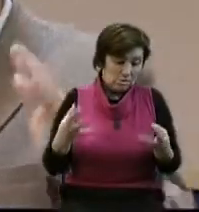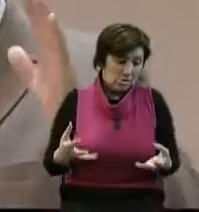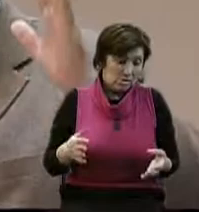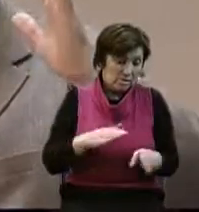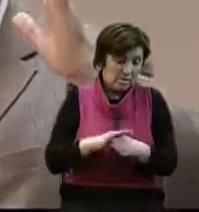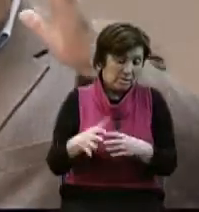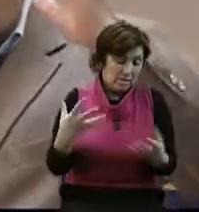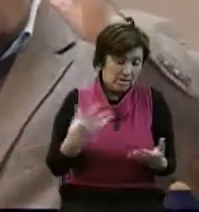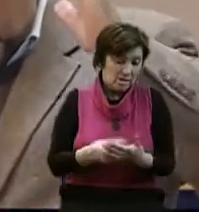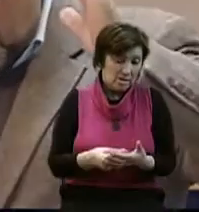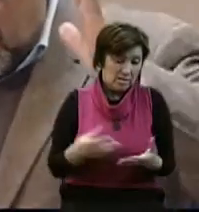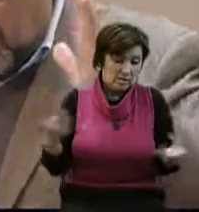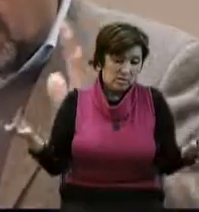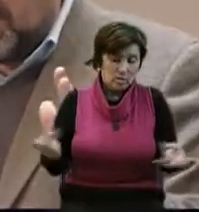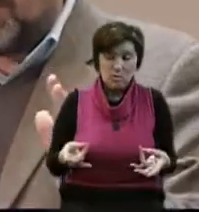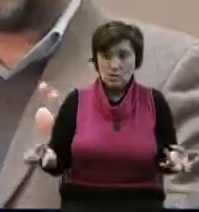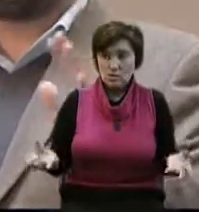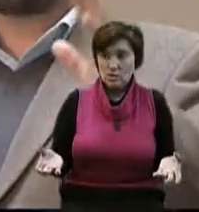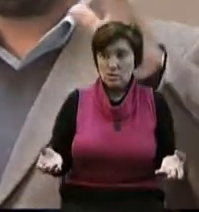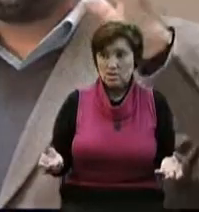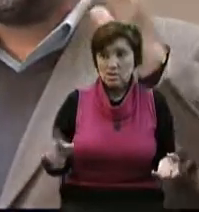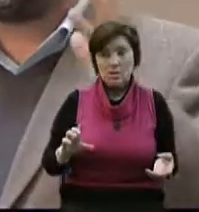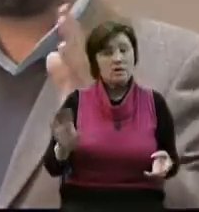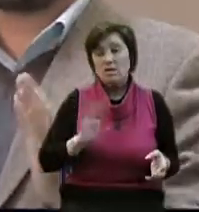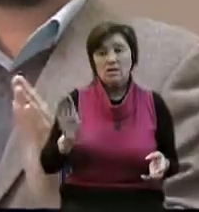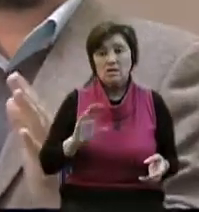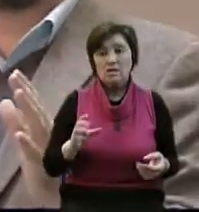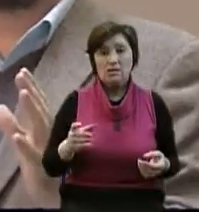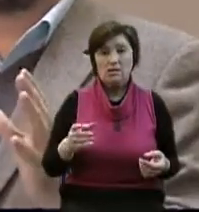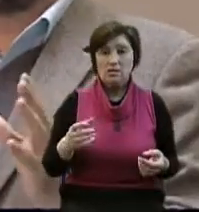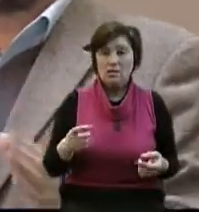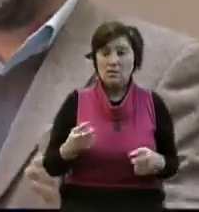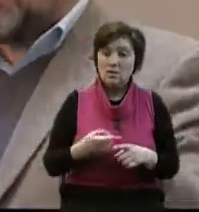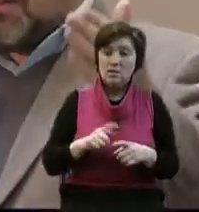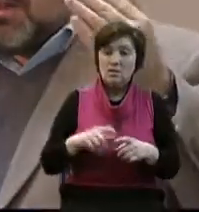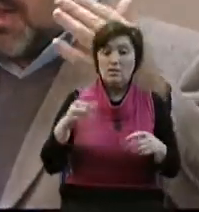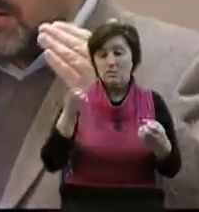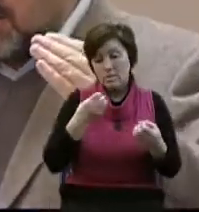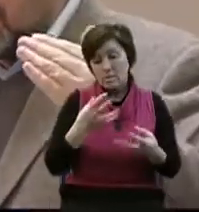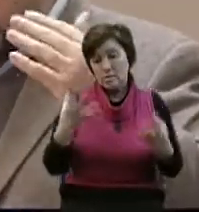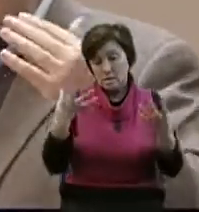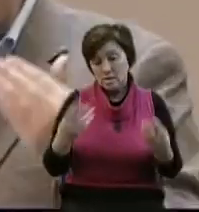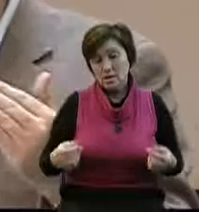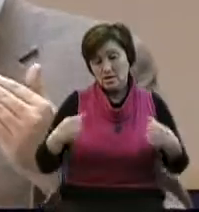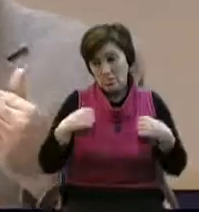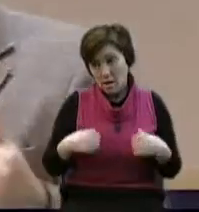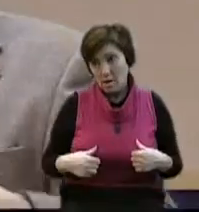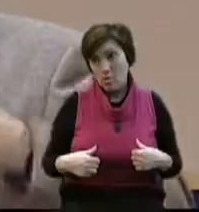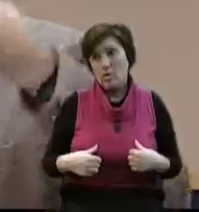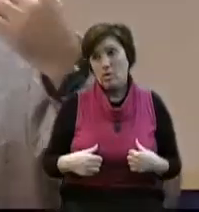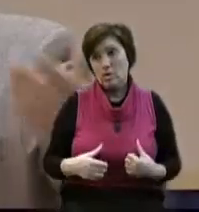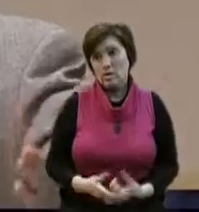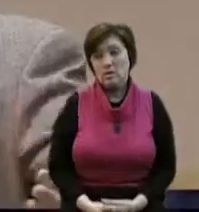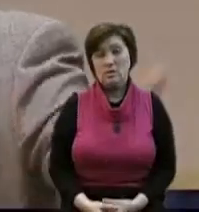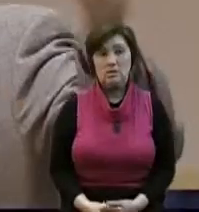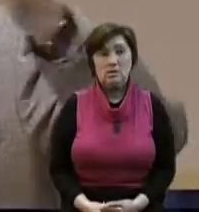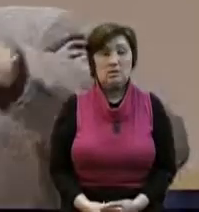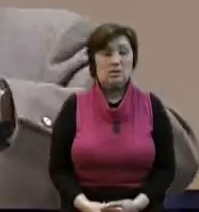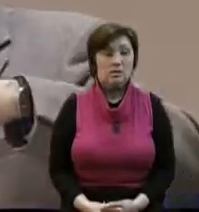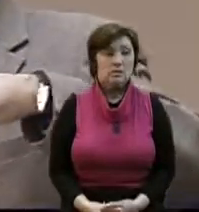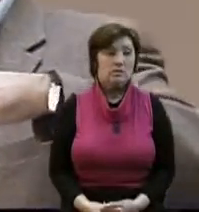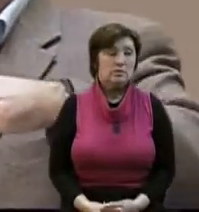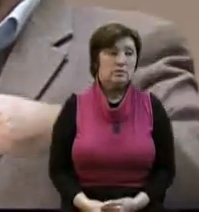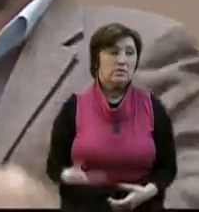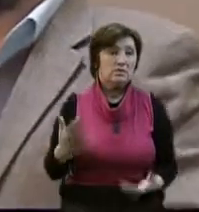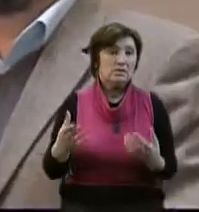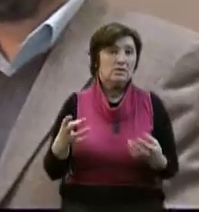Это день, когда мы не планируем никакой работы, не делаем никакой работы. Но если возникают какие-то естественные нужды, чтобы включить свет,